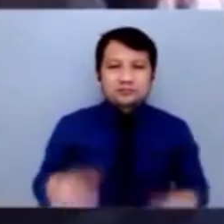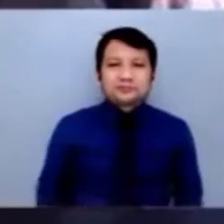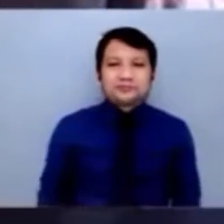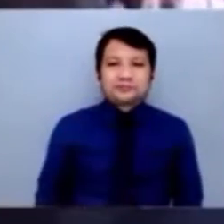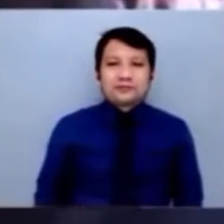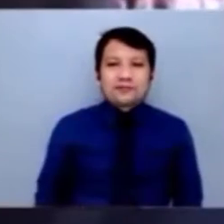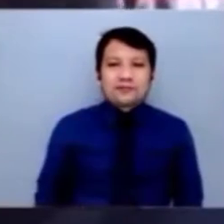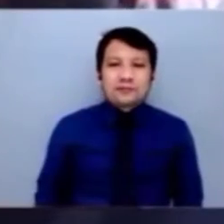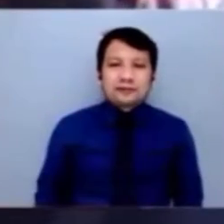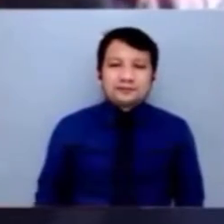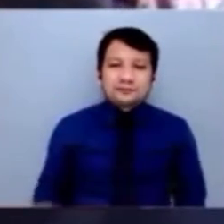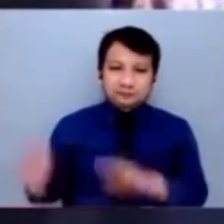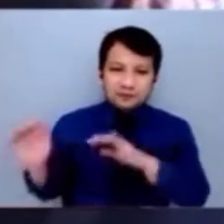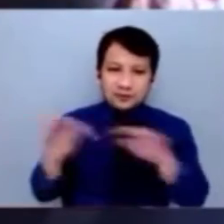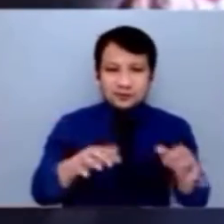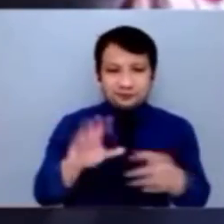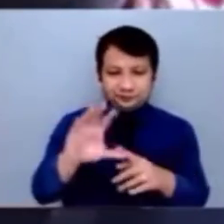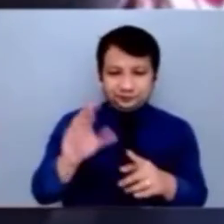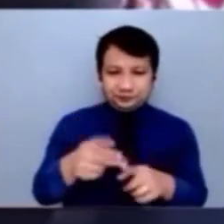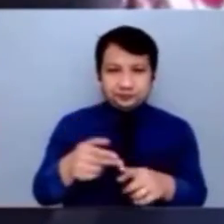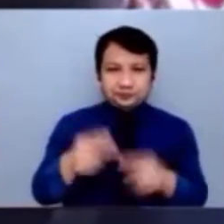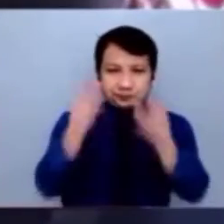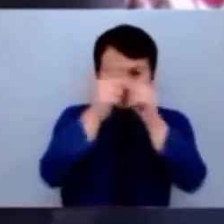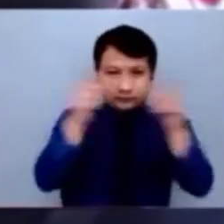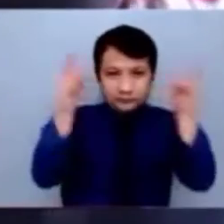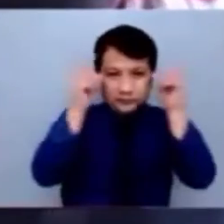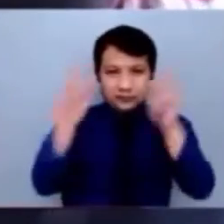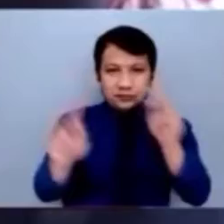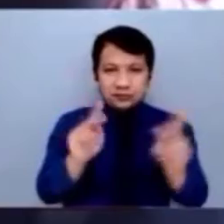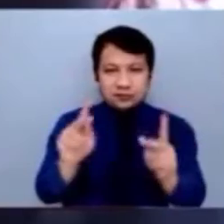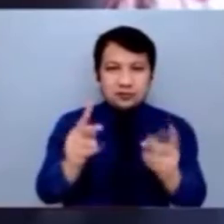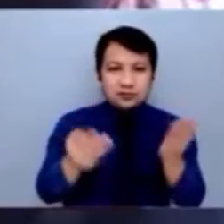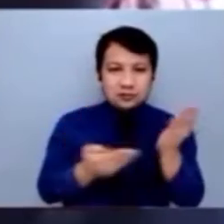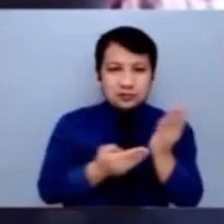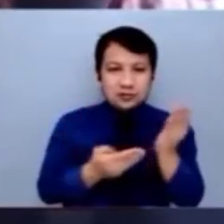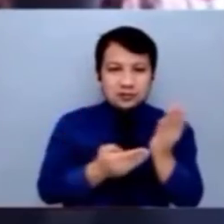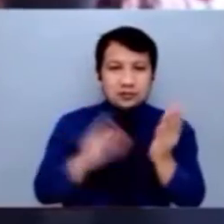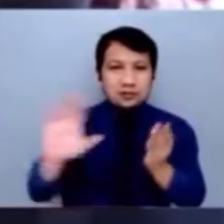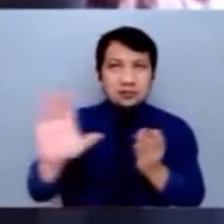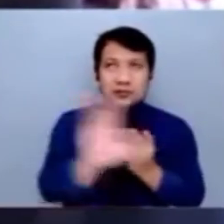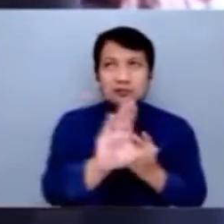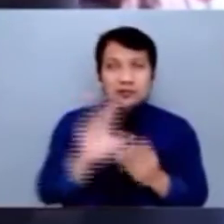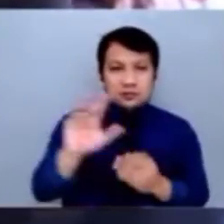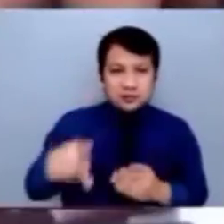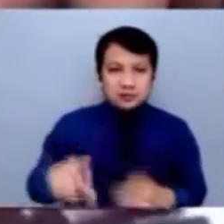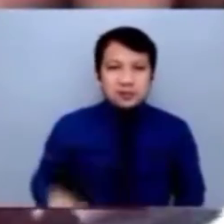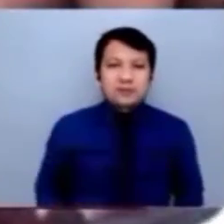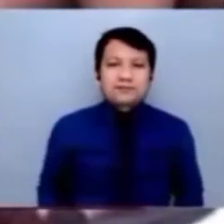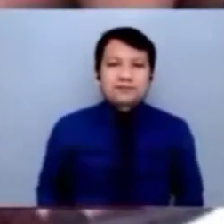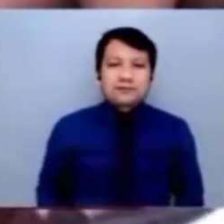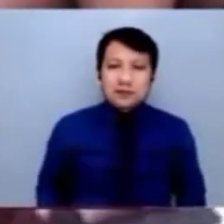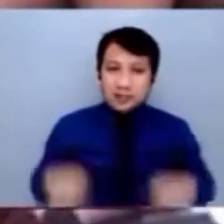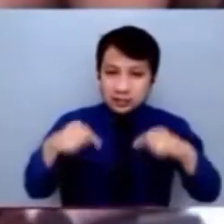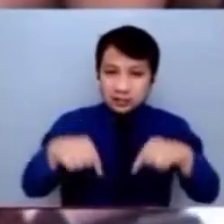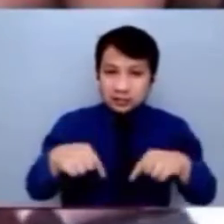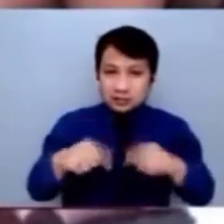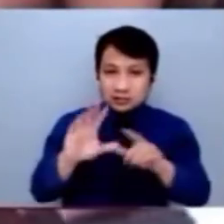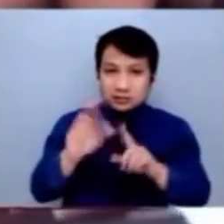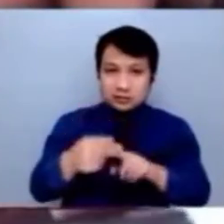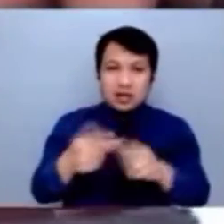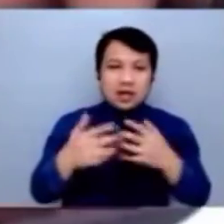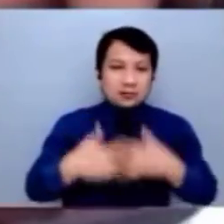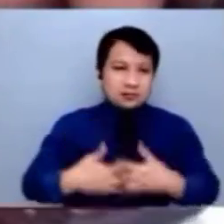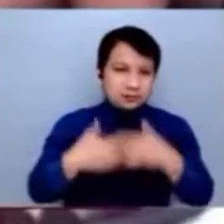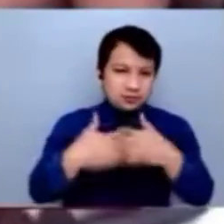Siksika naman sa City Hall ang mga residente ng Lapu-Lapu City para makapag-charge ng kani-kanilang gadget. Dito lang kasi may mga gamit na genset,